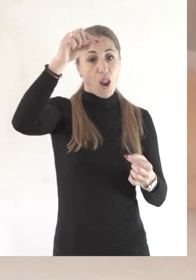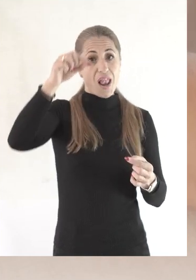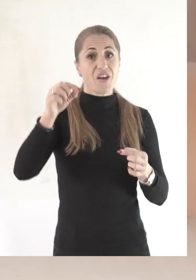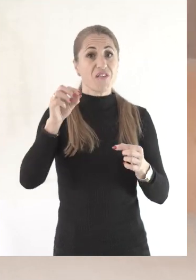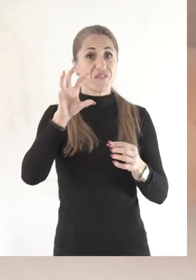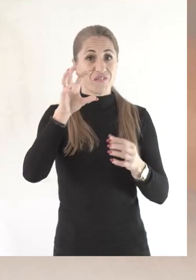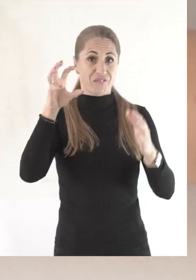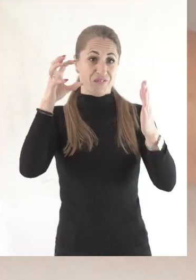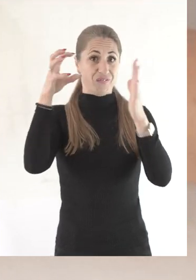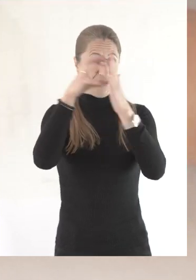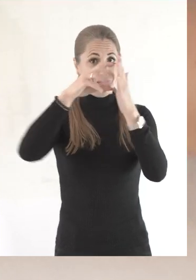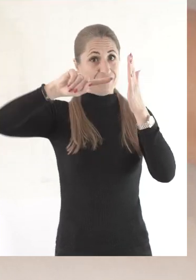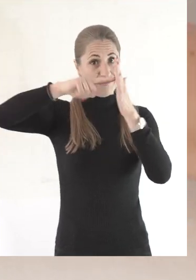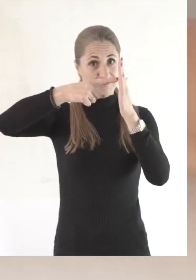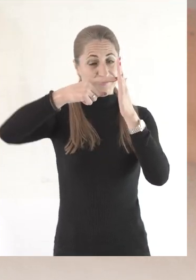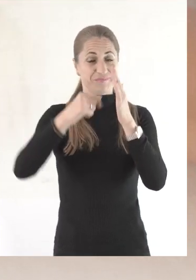молив.